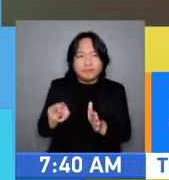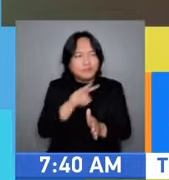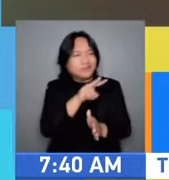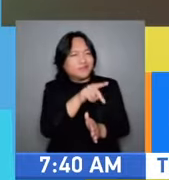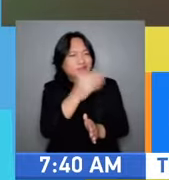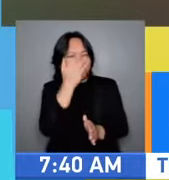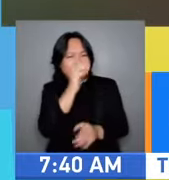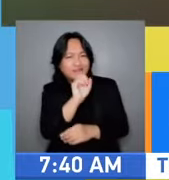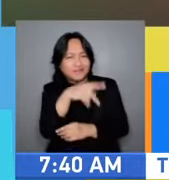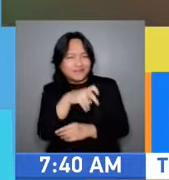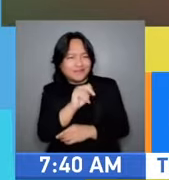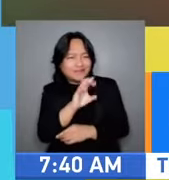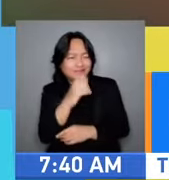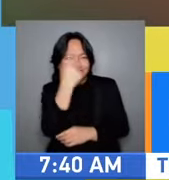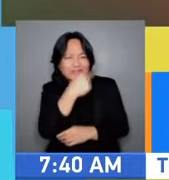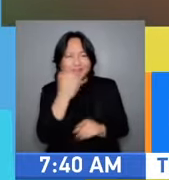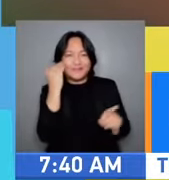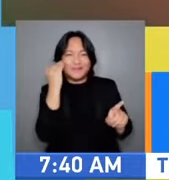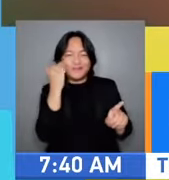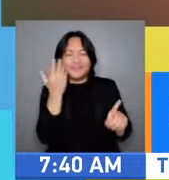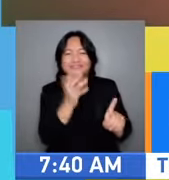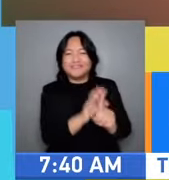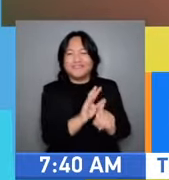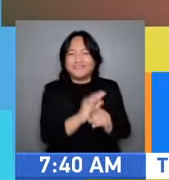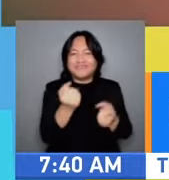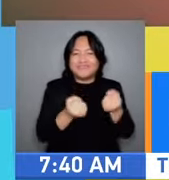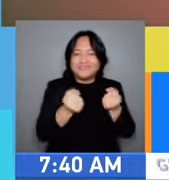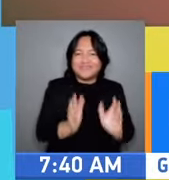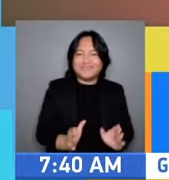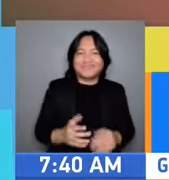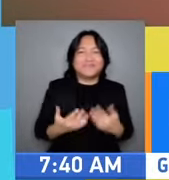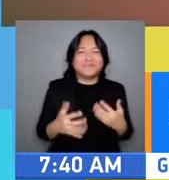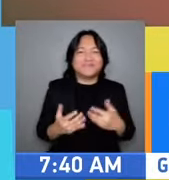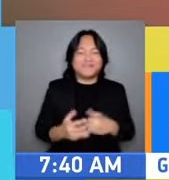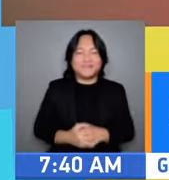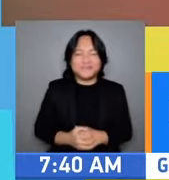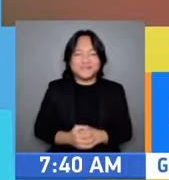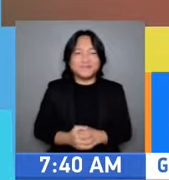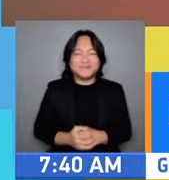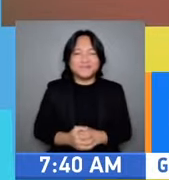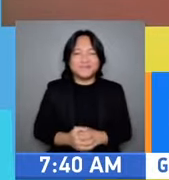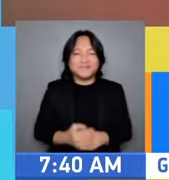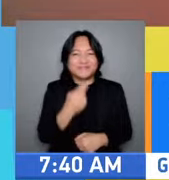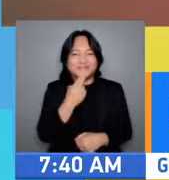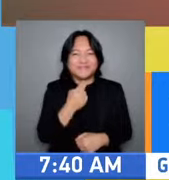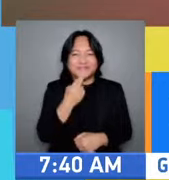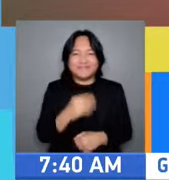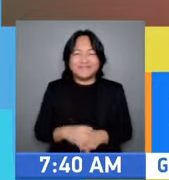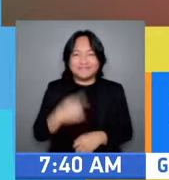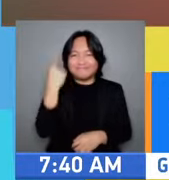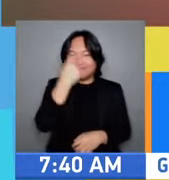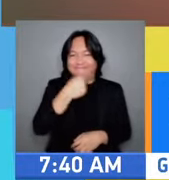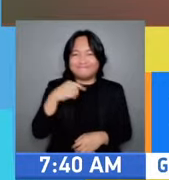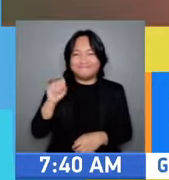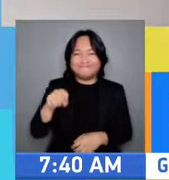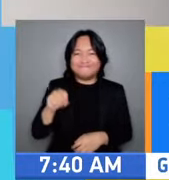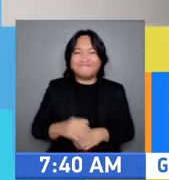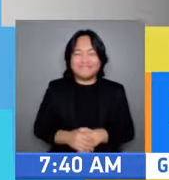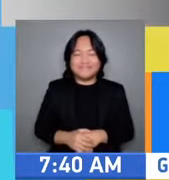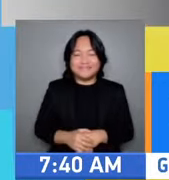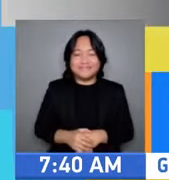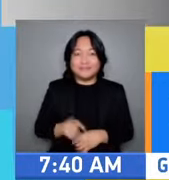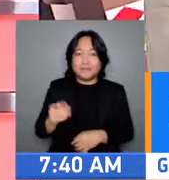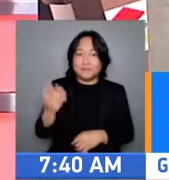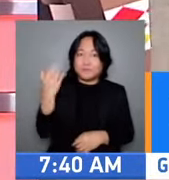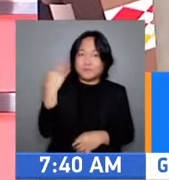I'm driving a bus. Galing. Kayo ang customer ko. Ang cute naman. At least, mumukhaan ka na. Parang dalawa yung buhay mo, yung dating celebrity life mo. Buhay